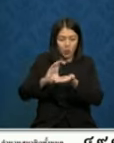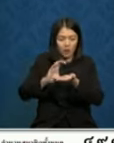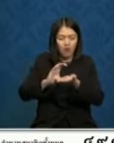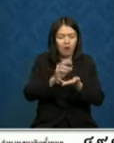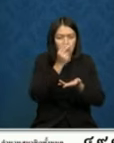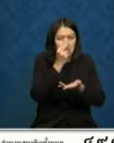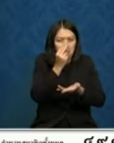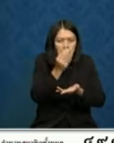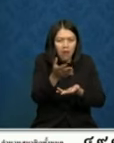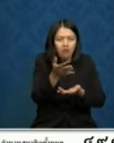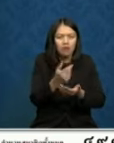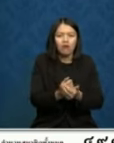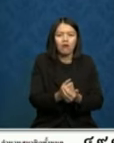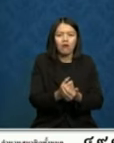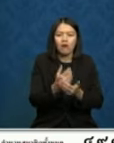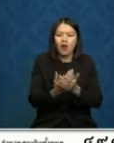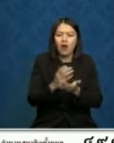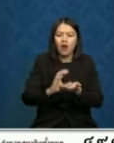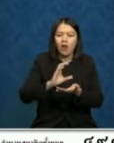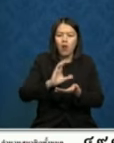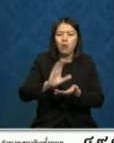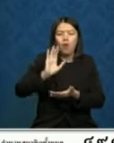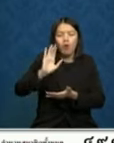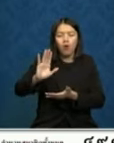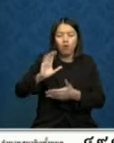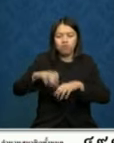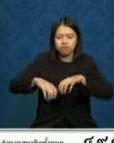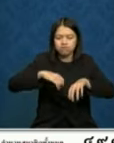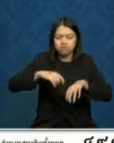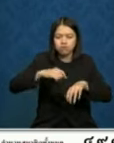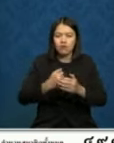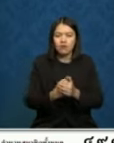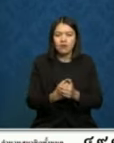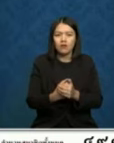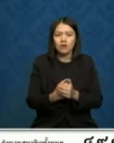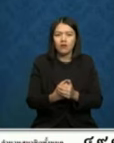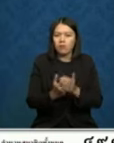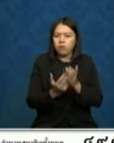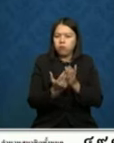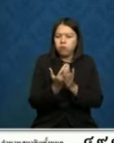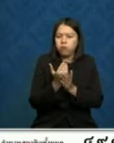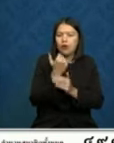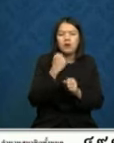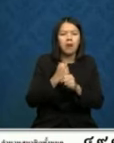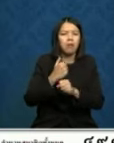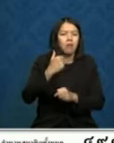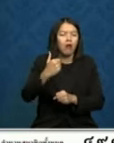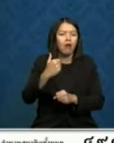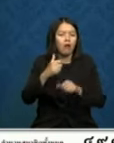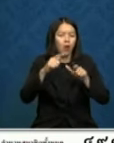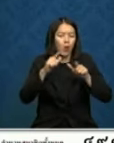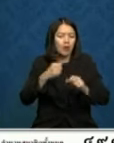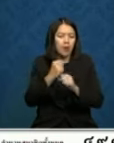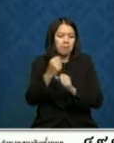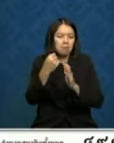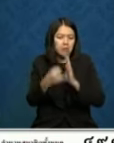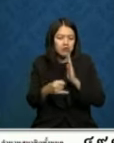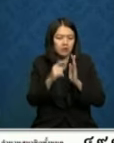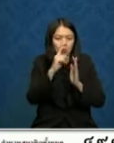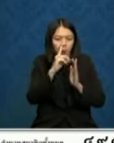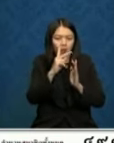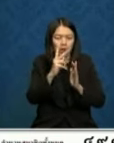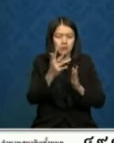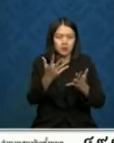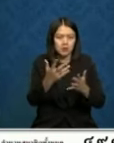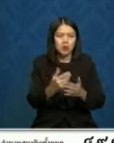ไม่เห็นเลยค่ะว่าการใช้งบประมาณของท่านเนี่ยจะสามารถบรรลุเป้าหมายของการลดการกระทำความผิดซ้ำได้อย่าง